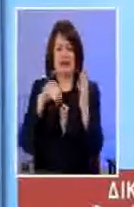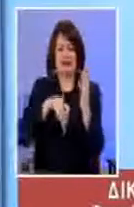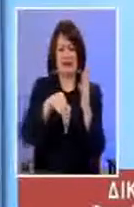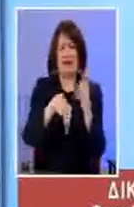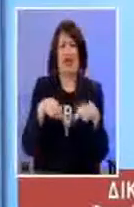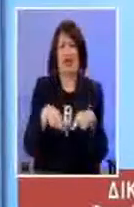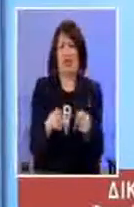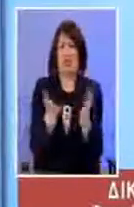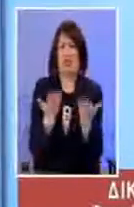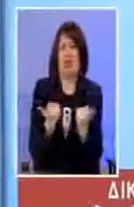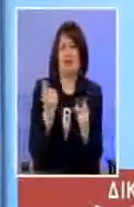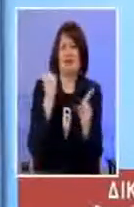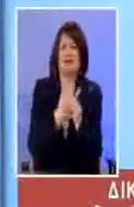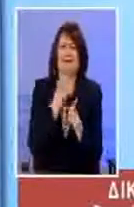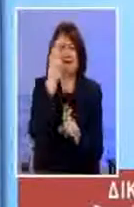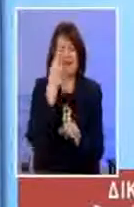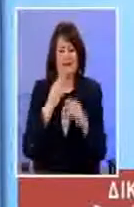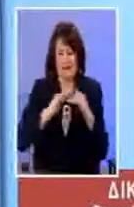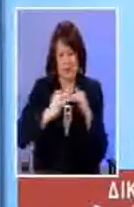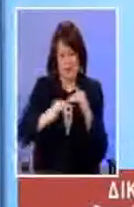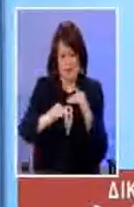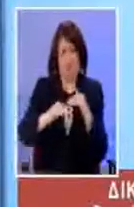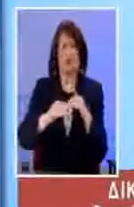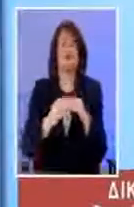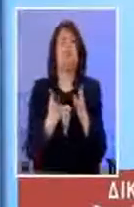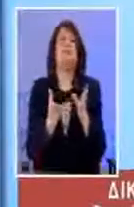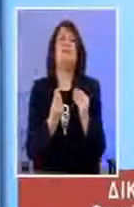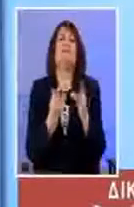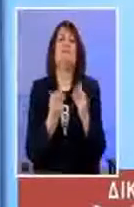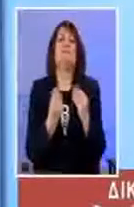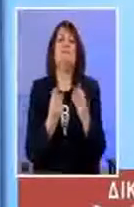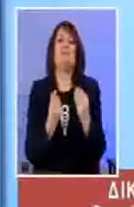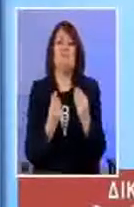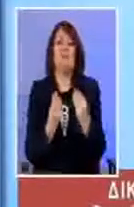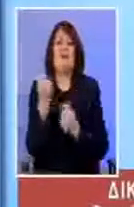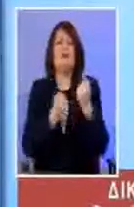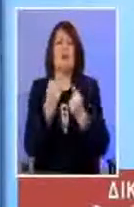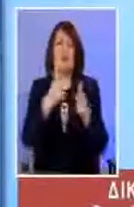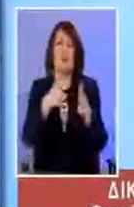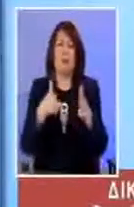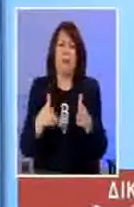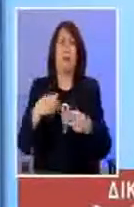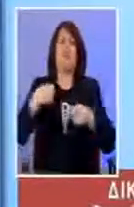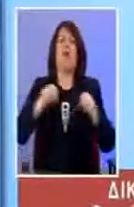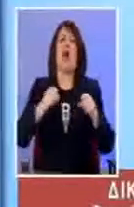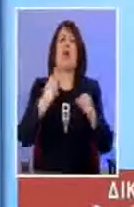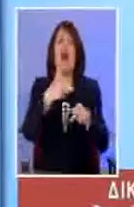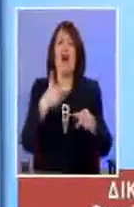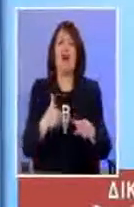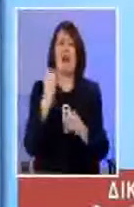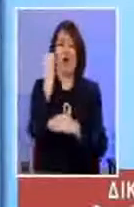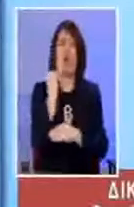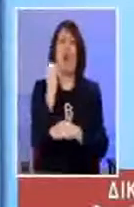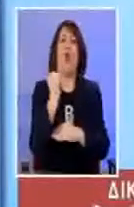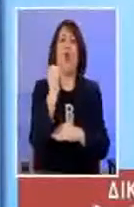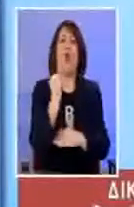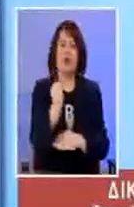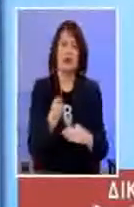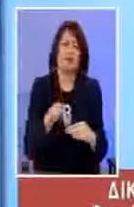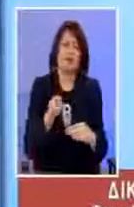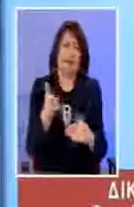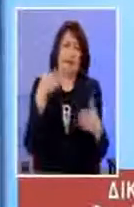γραμμές, τις οδεύσεις. Γέμισε τα πεζοδρόμια, όλα γεμίσαν αυτοκίνητα και μηχανάκια. Έχουμε τα κολονάκια, έχουμε χίλια μύρια